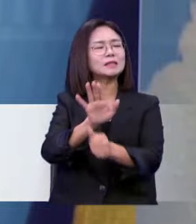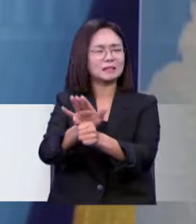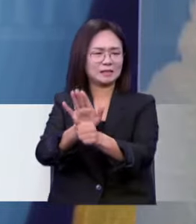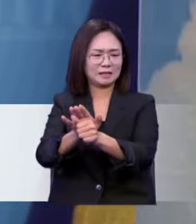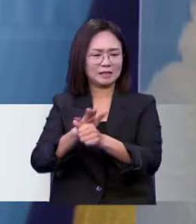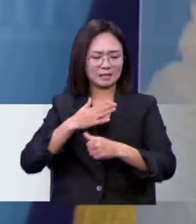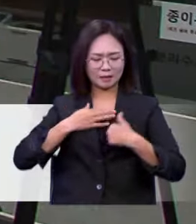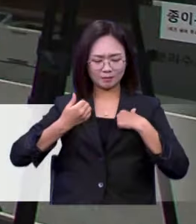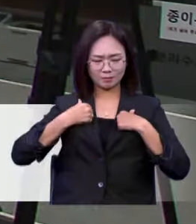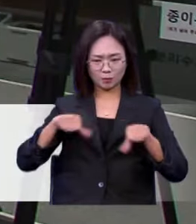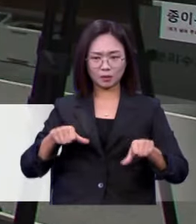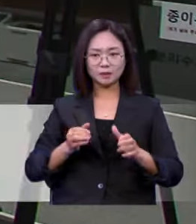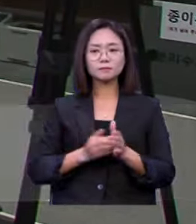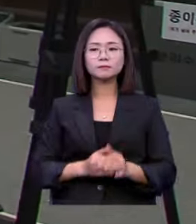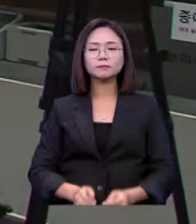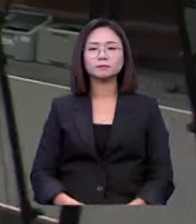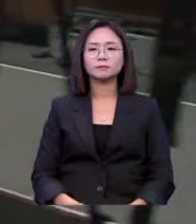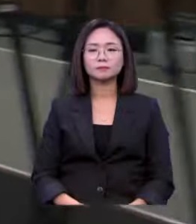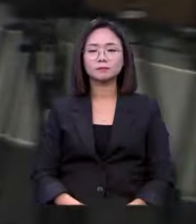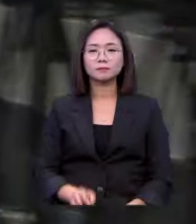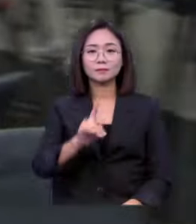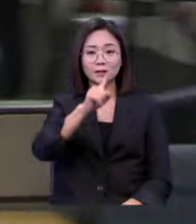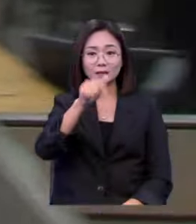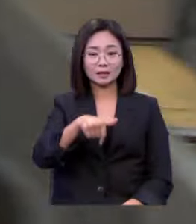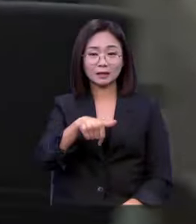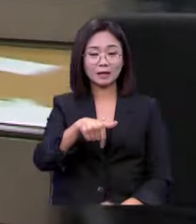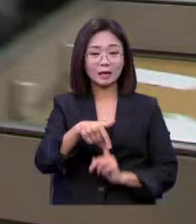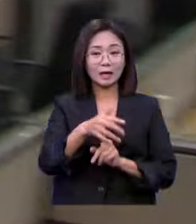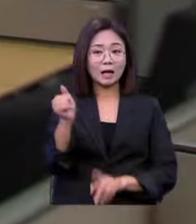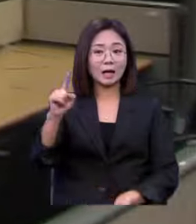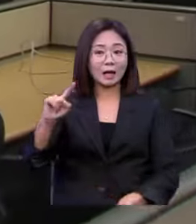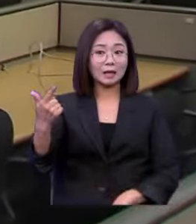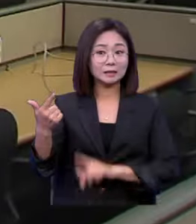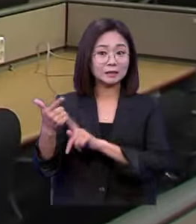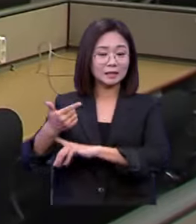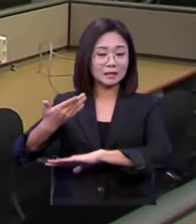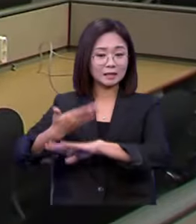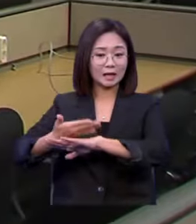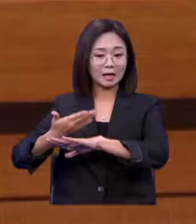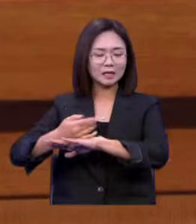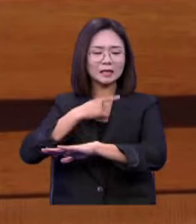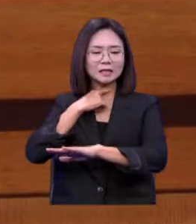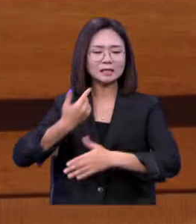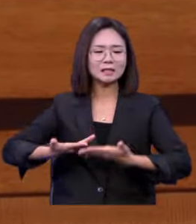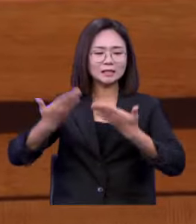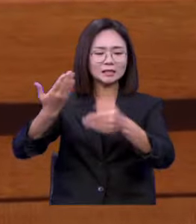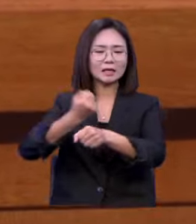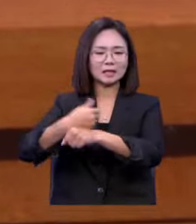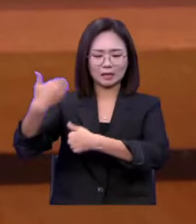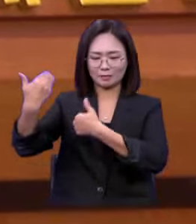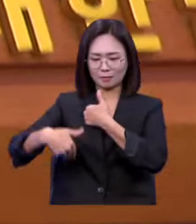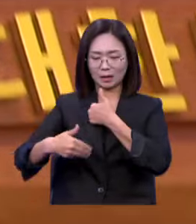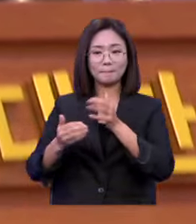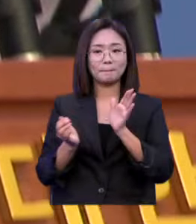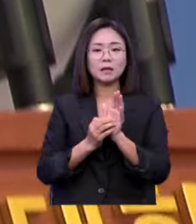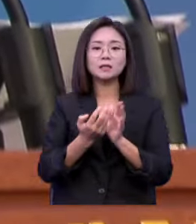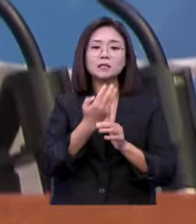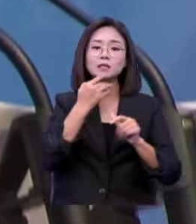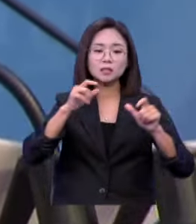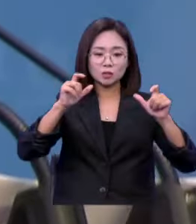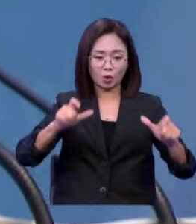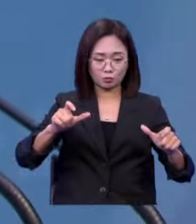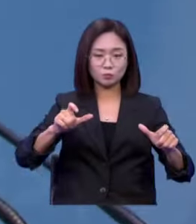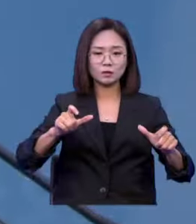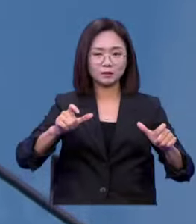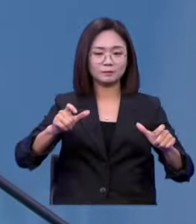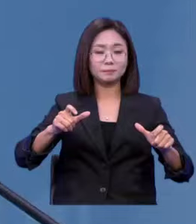경선을 포기했습니다. 박 전 장관은 한동훈 비대위원장으로부터 다시 한번 희생해달라는 요청을 받았다며 수도권 탈환